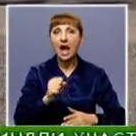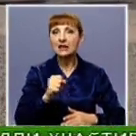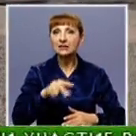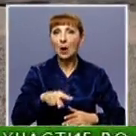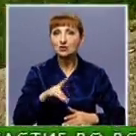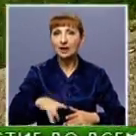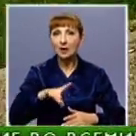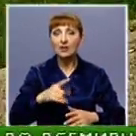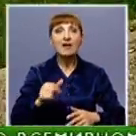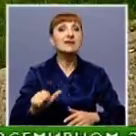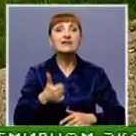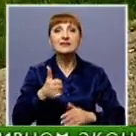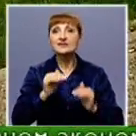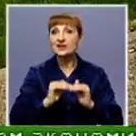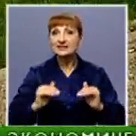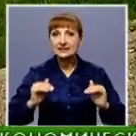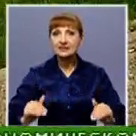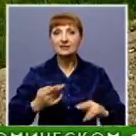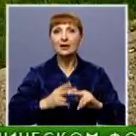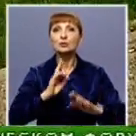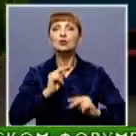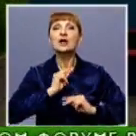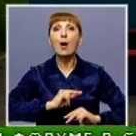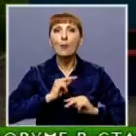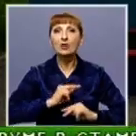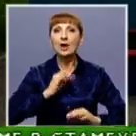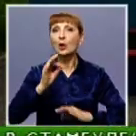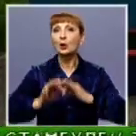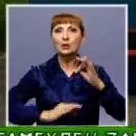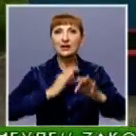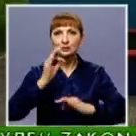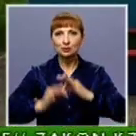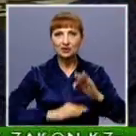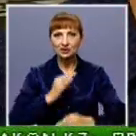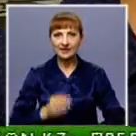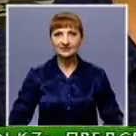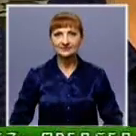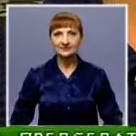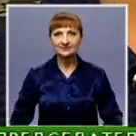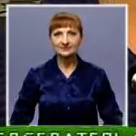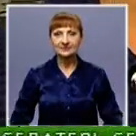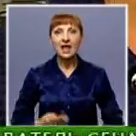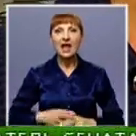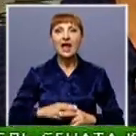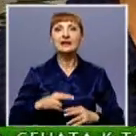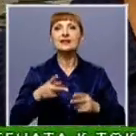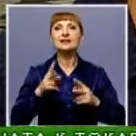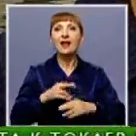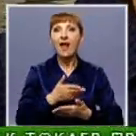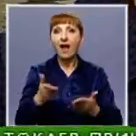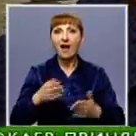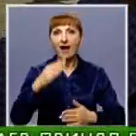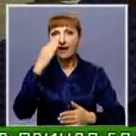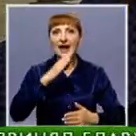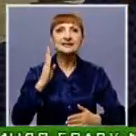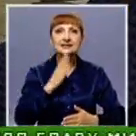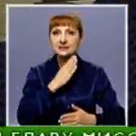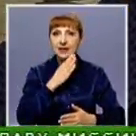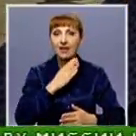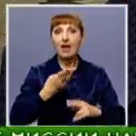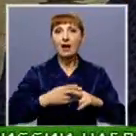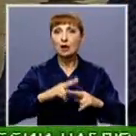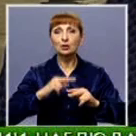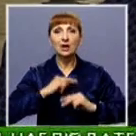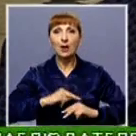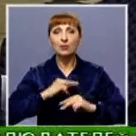И пока это единственный детский сад, который будет работать круглосуточно. Это для родителей, которые